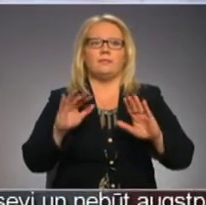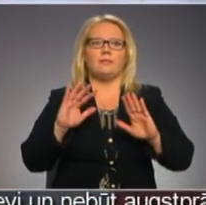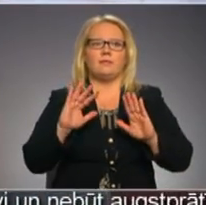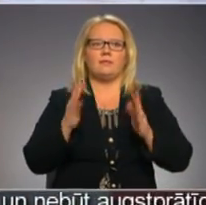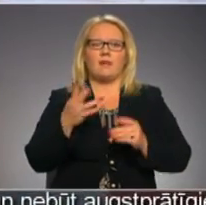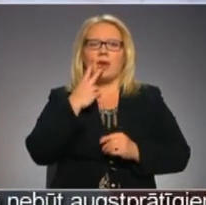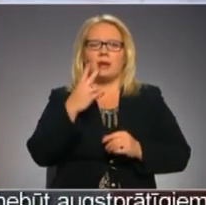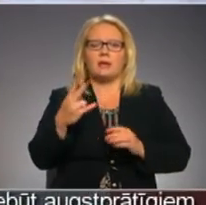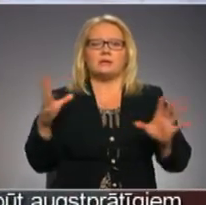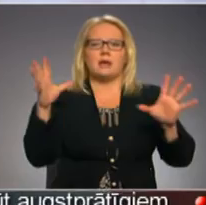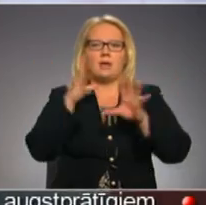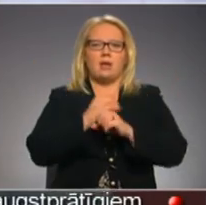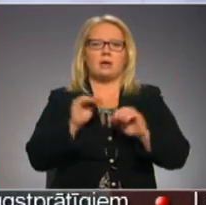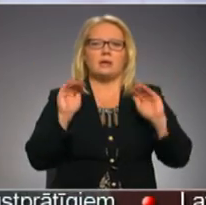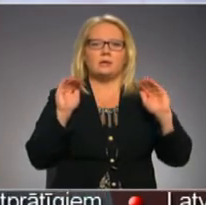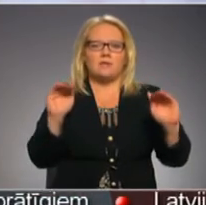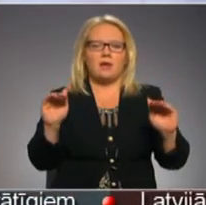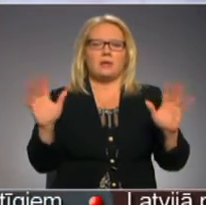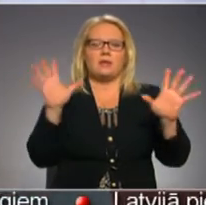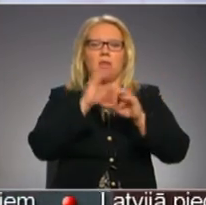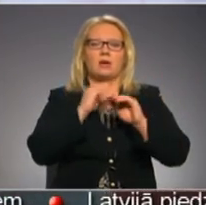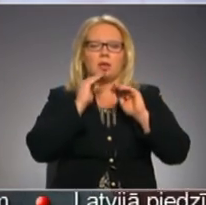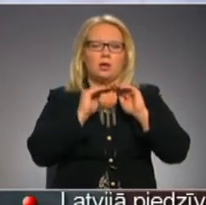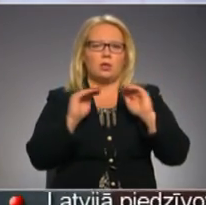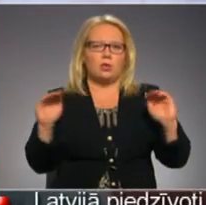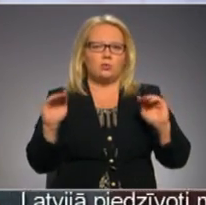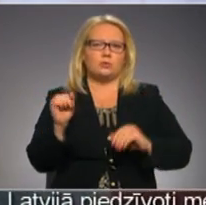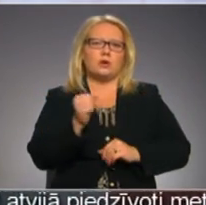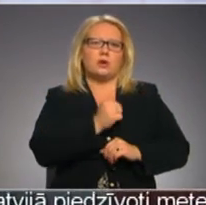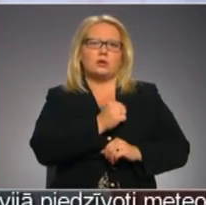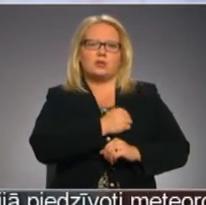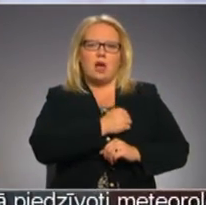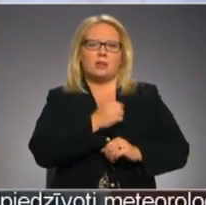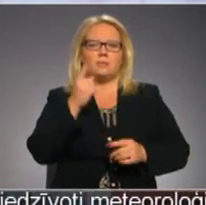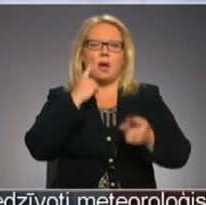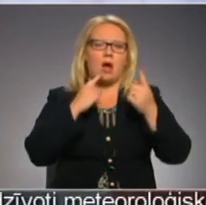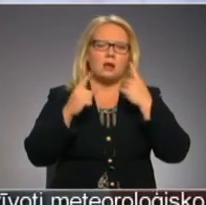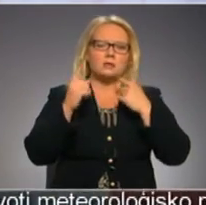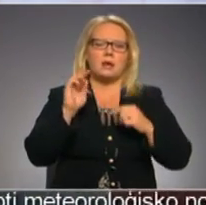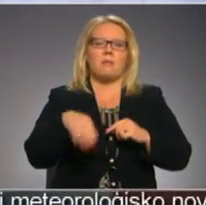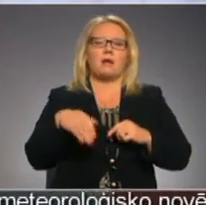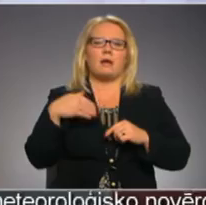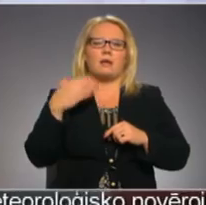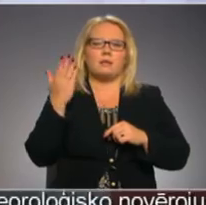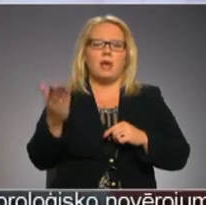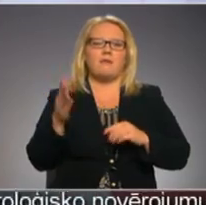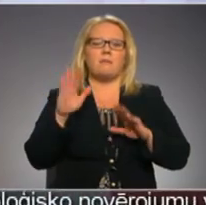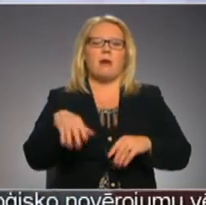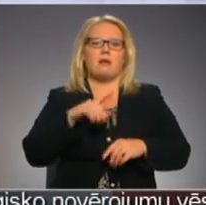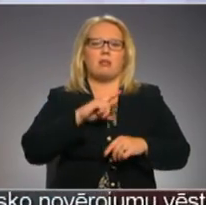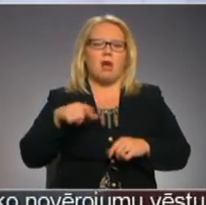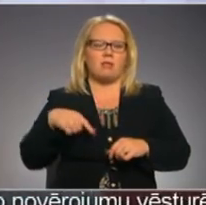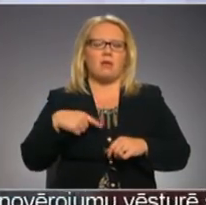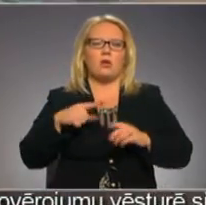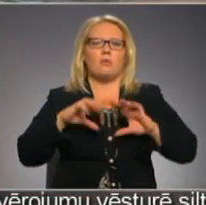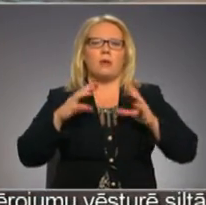kā naktī svētā, naktī klusā, žēlastības rasa pār tevi, pār Latviju un